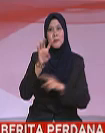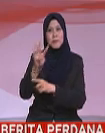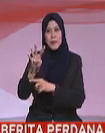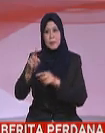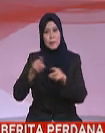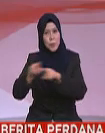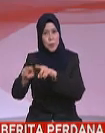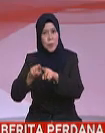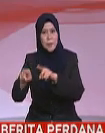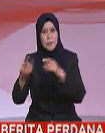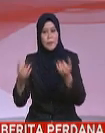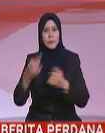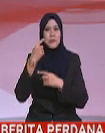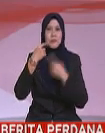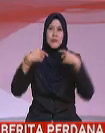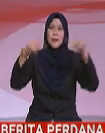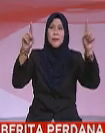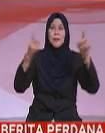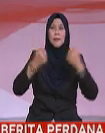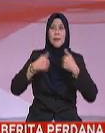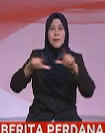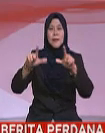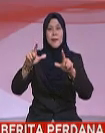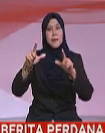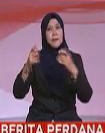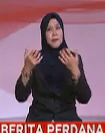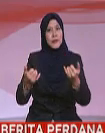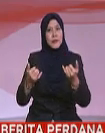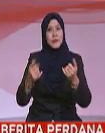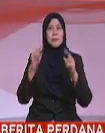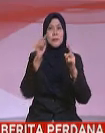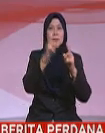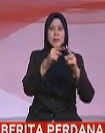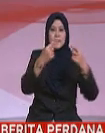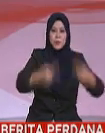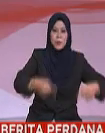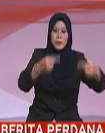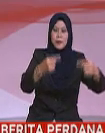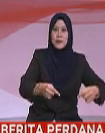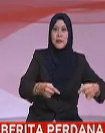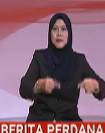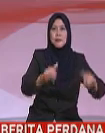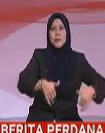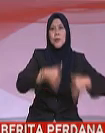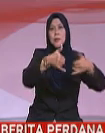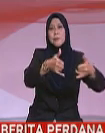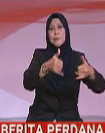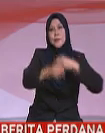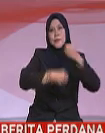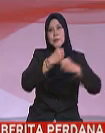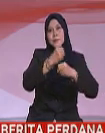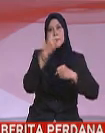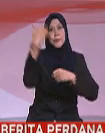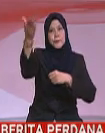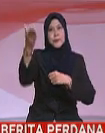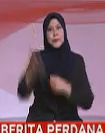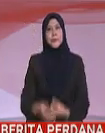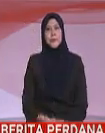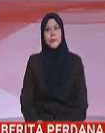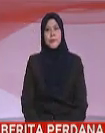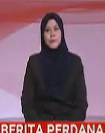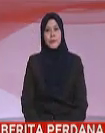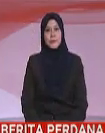perlumbaan. Kejayaan ini sekaligus melayakkan Hakim meraih slot ke Kejohanan Idemitsu Talent Cup tahun depan.